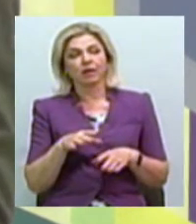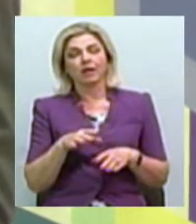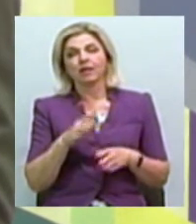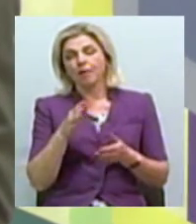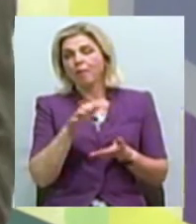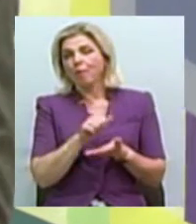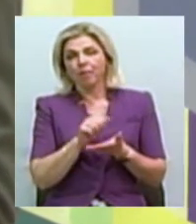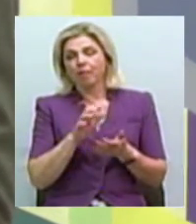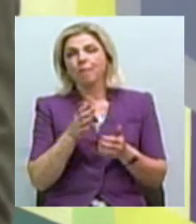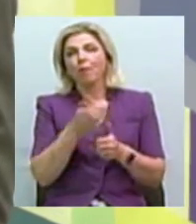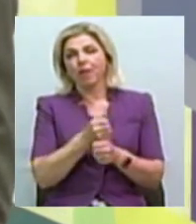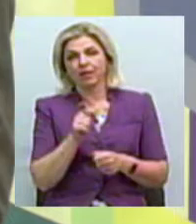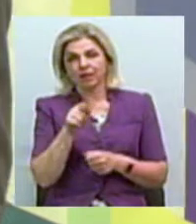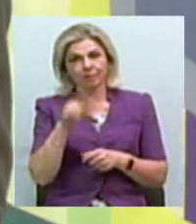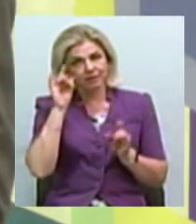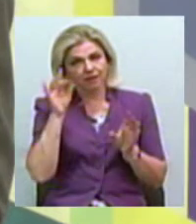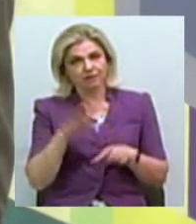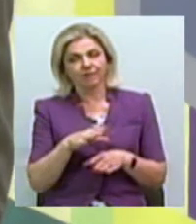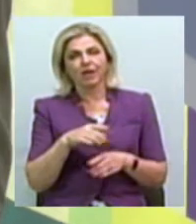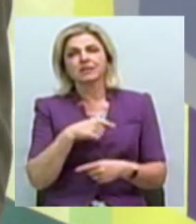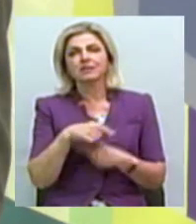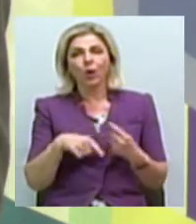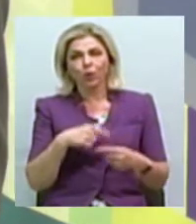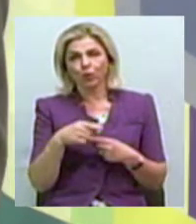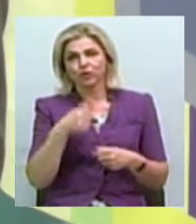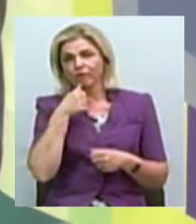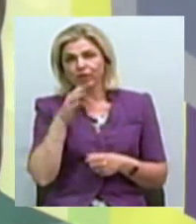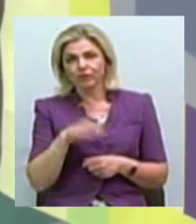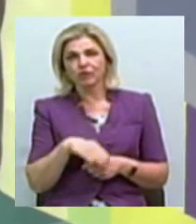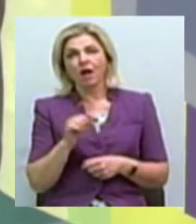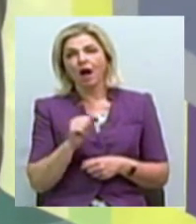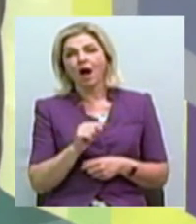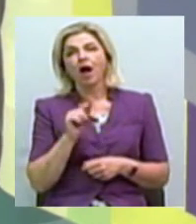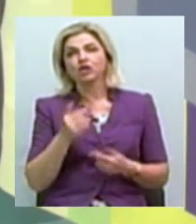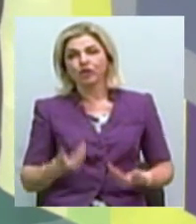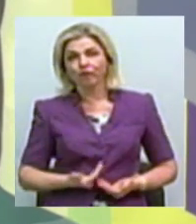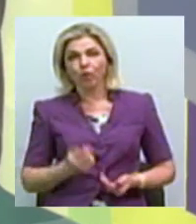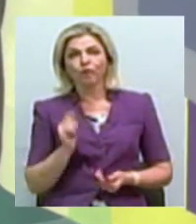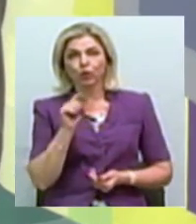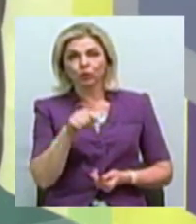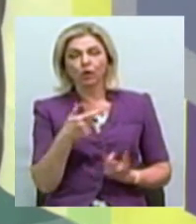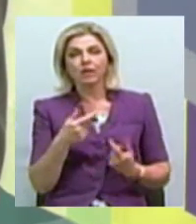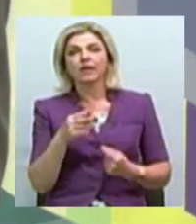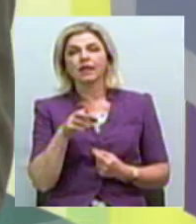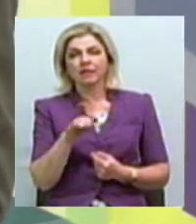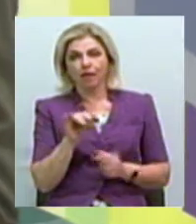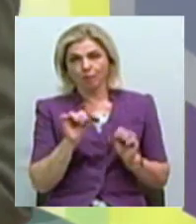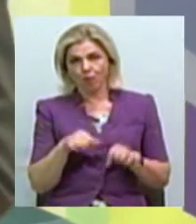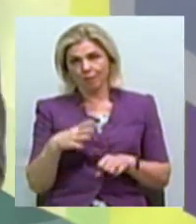зненацька, закрутить і жбурне понівеченого, але живого туди, де ти мав би бути